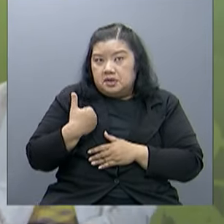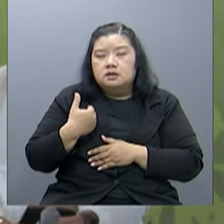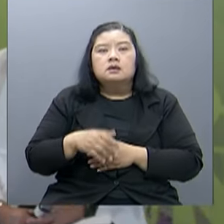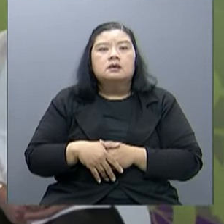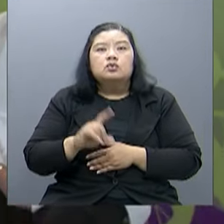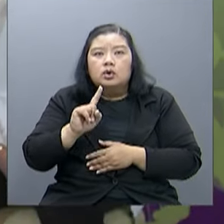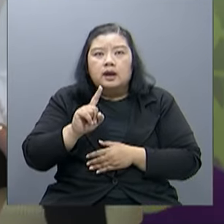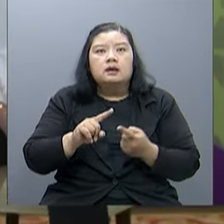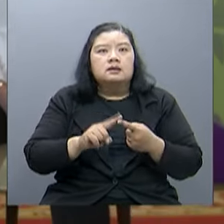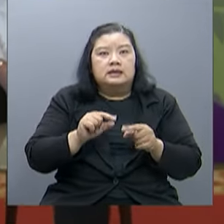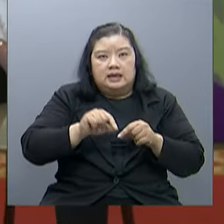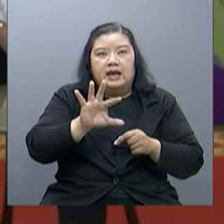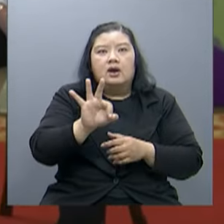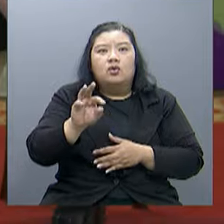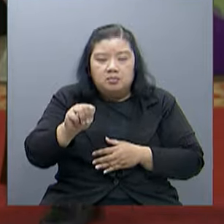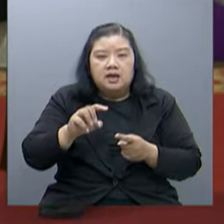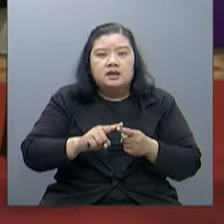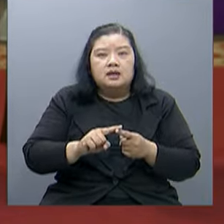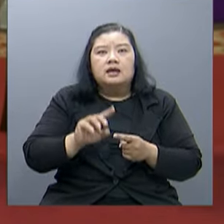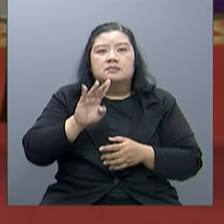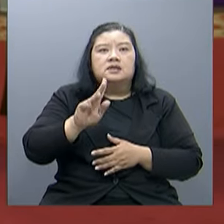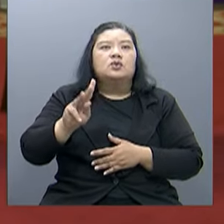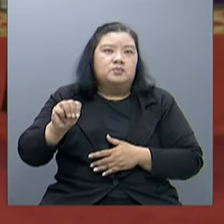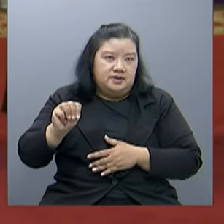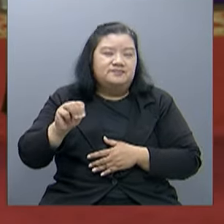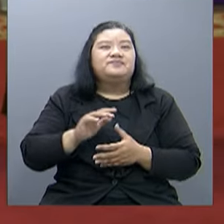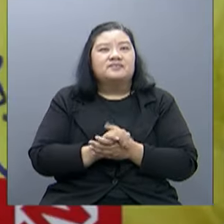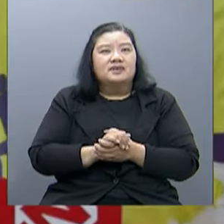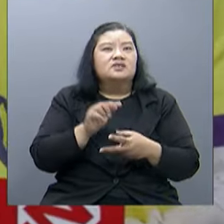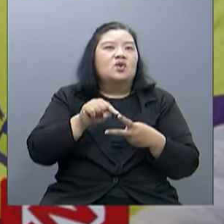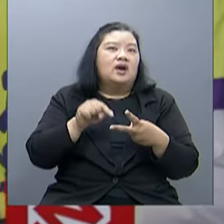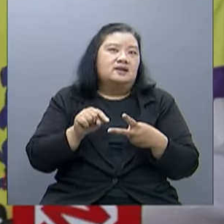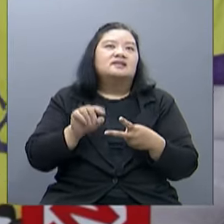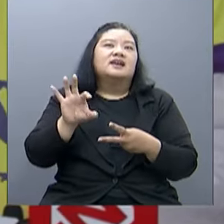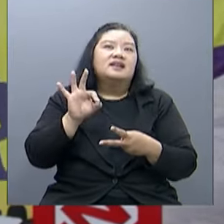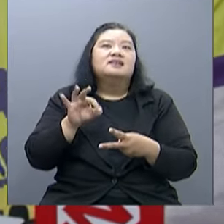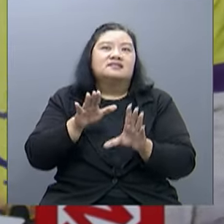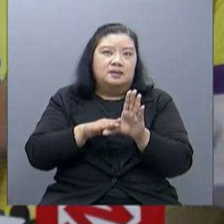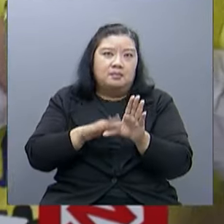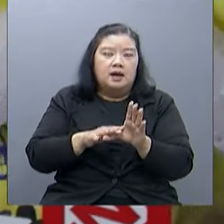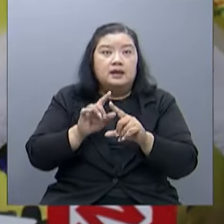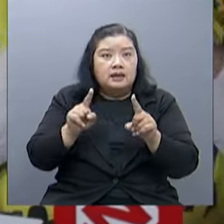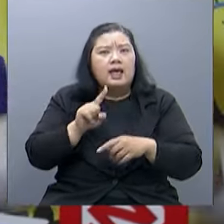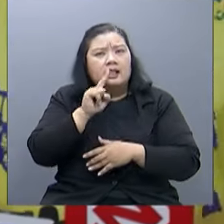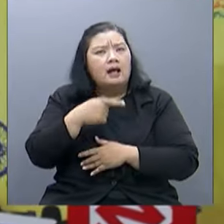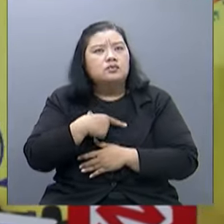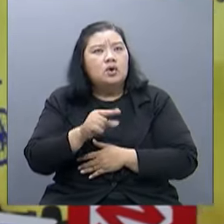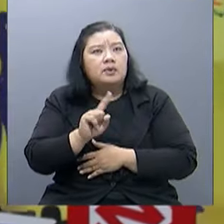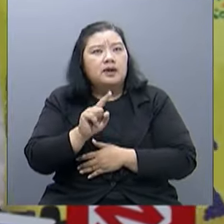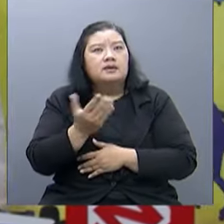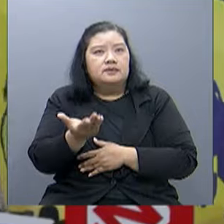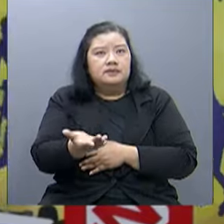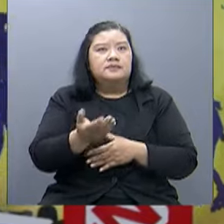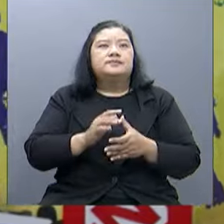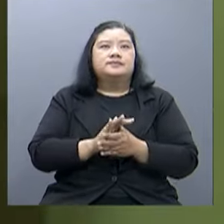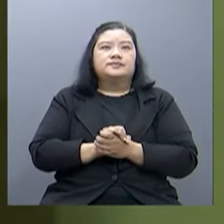ระหว่าง900เมตรและ4กิโลเมตรค่ะซึ่งคนบันเทิงที่มาร่วมงานครั้งนี้เขาจะเลือกกิจกรรมรูปแบบไหนเราลองไปฟังกันดูค่ะ